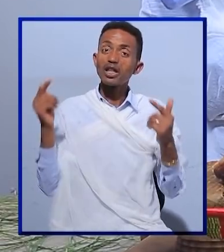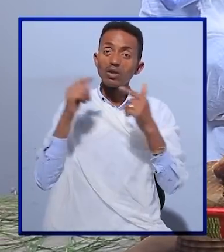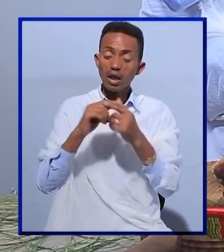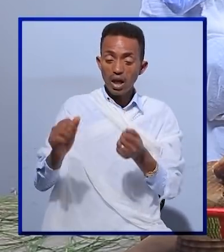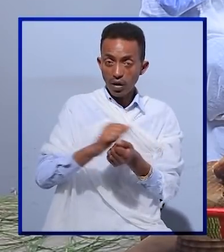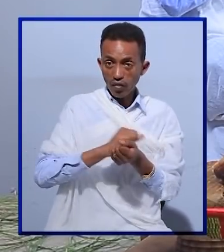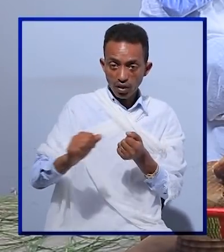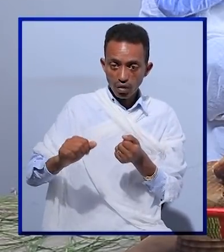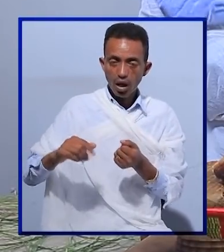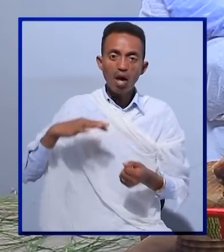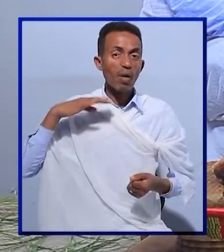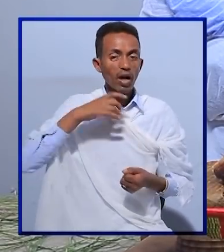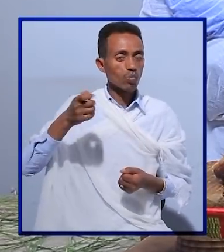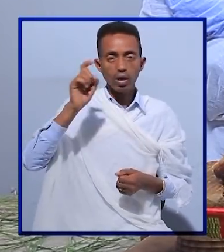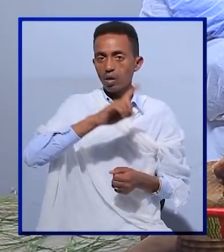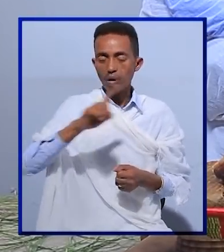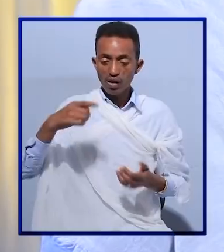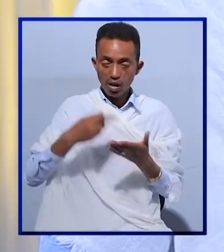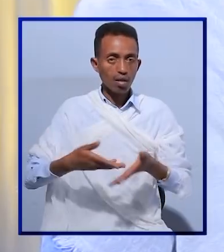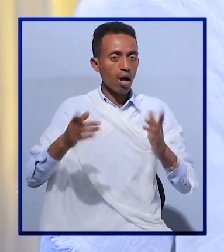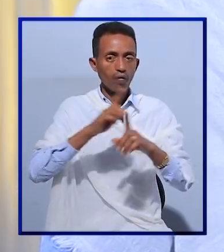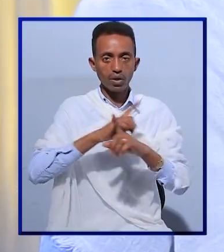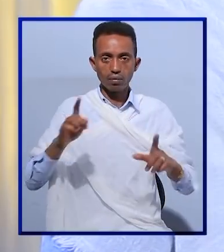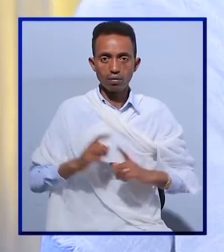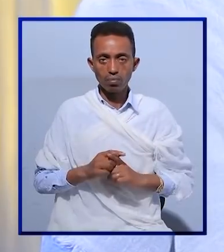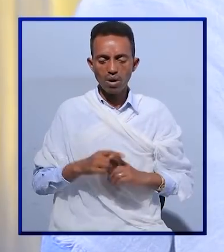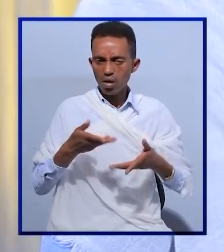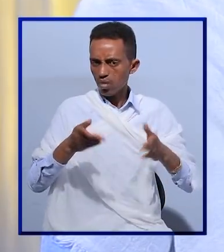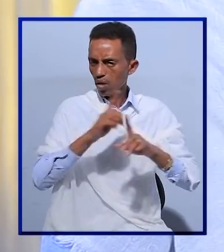መልካም ግንኙነት የሚያጠፋ የሚያበላሽ መሆን የለበትም።